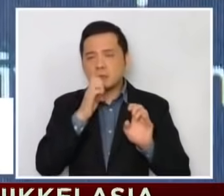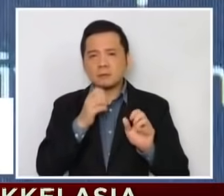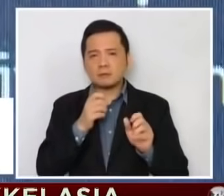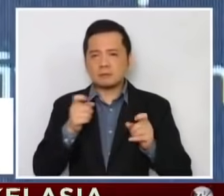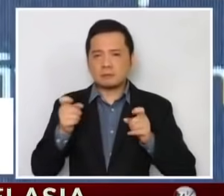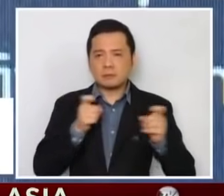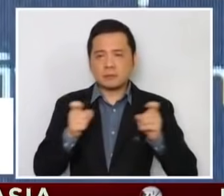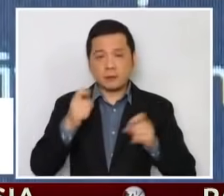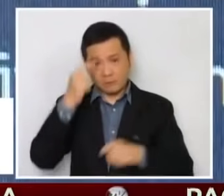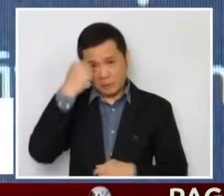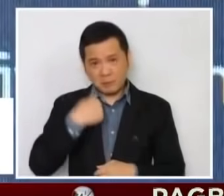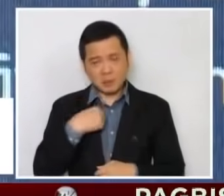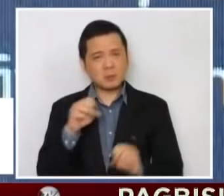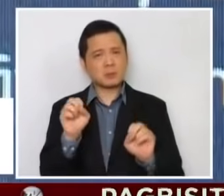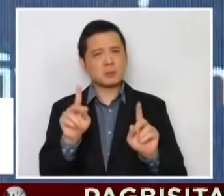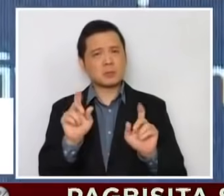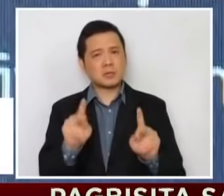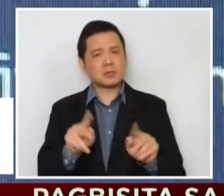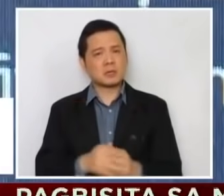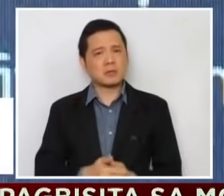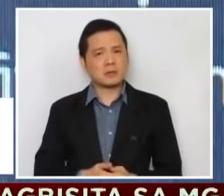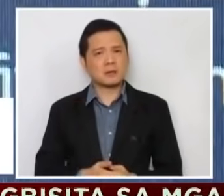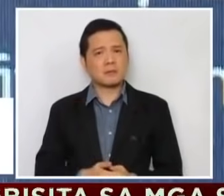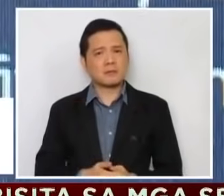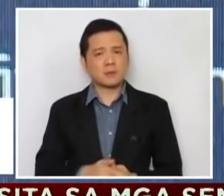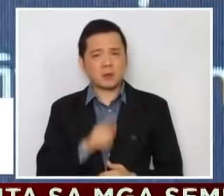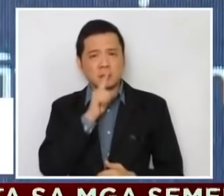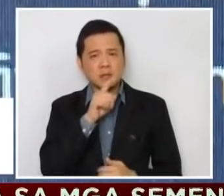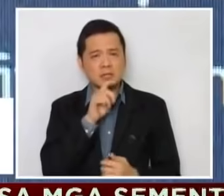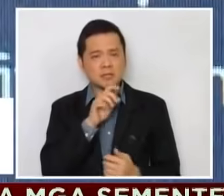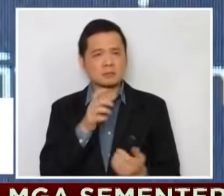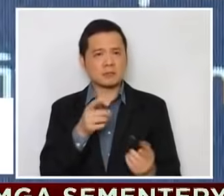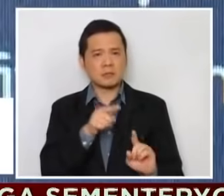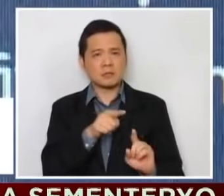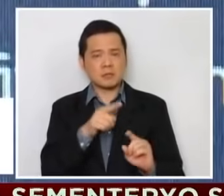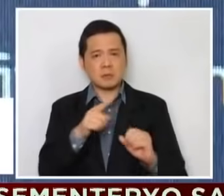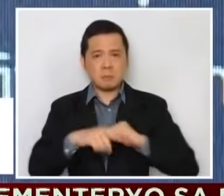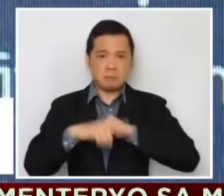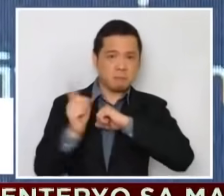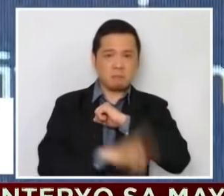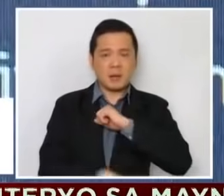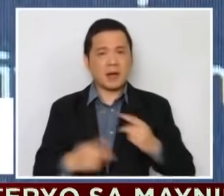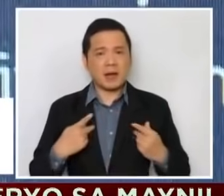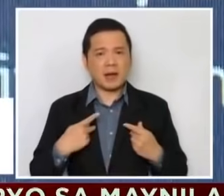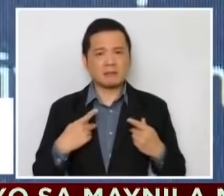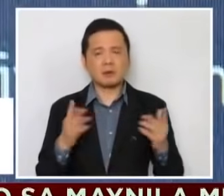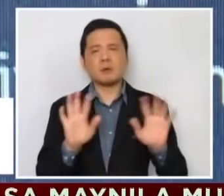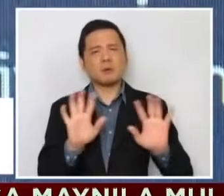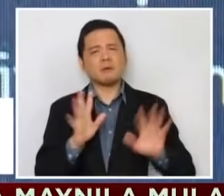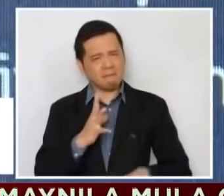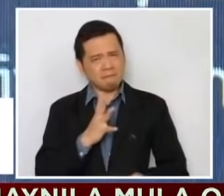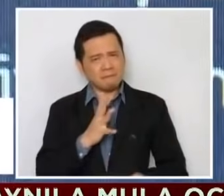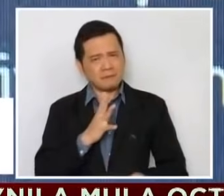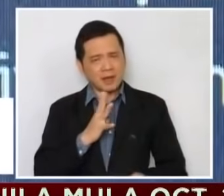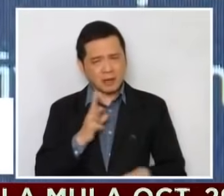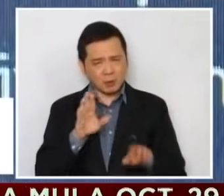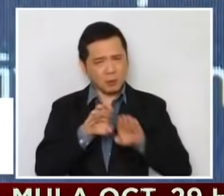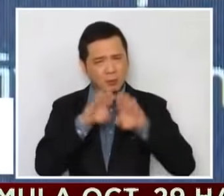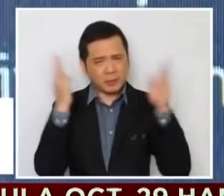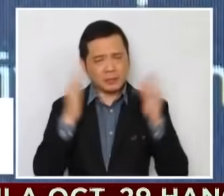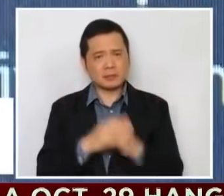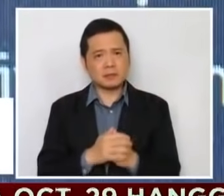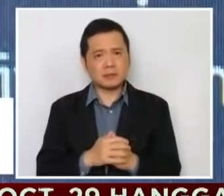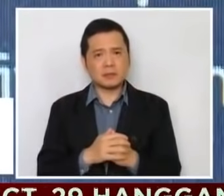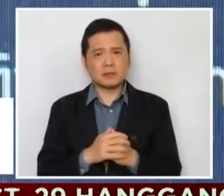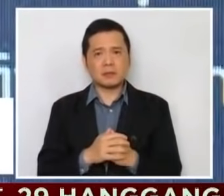yon. Maliit lang naman na bagay ang ngipin. Pero hindi ba dapat pag-usapan din nila yung malaking